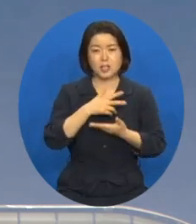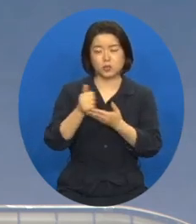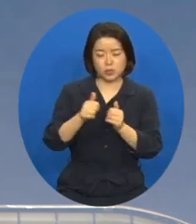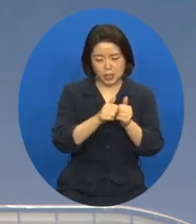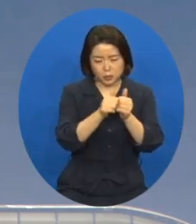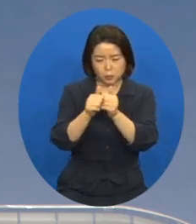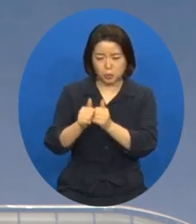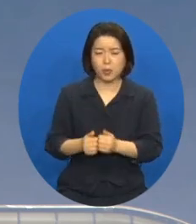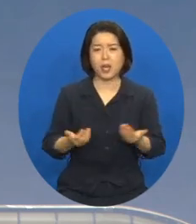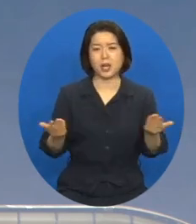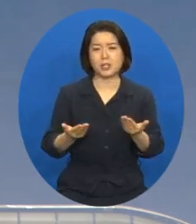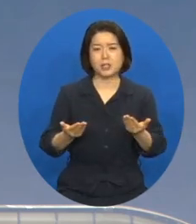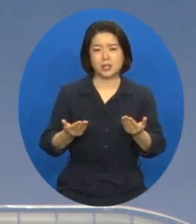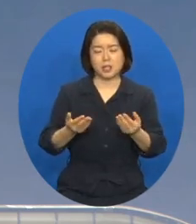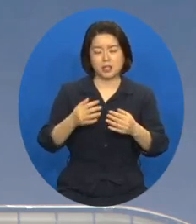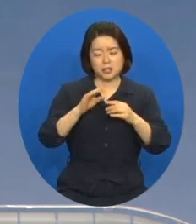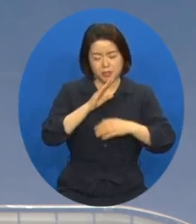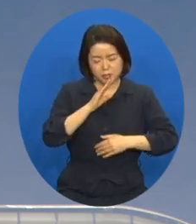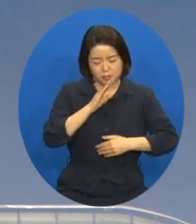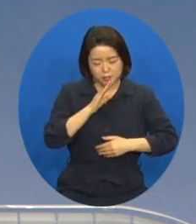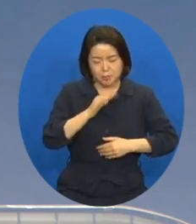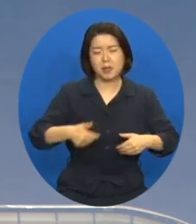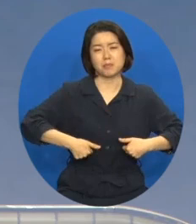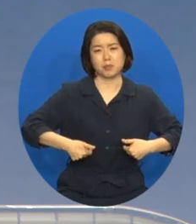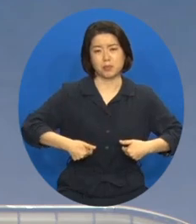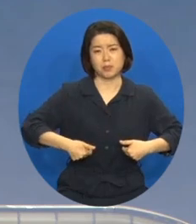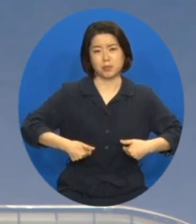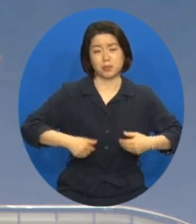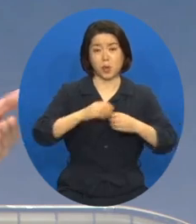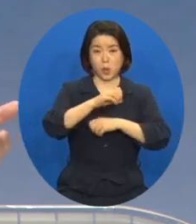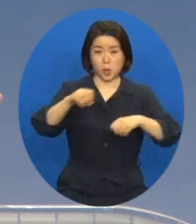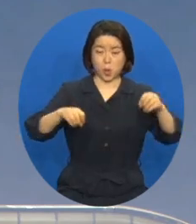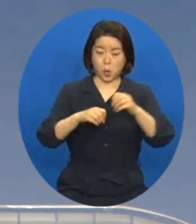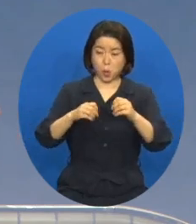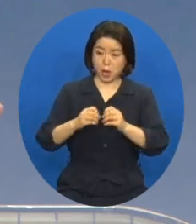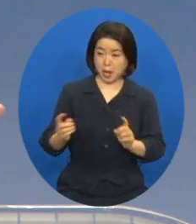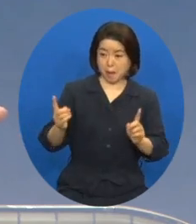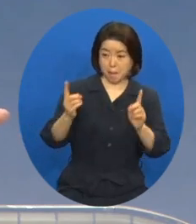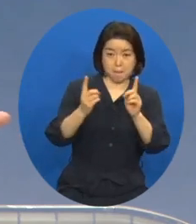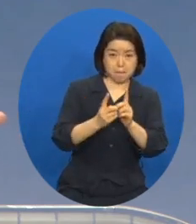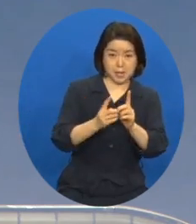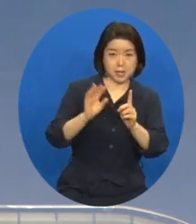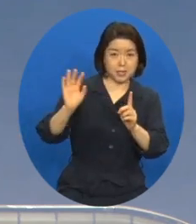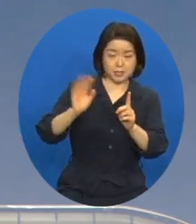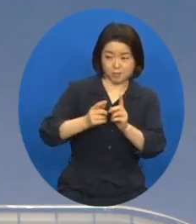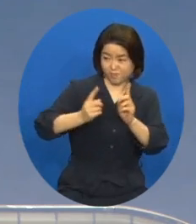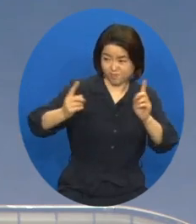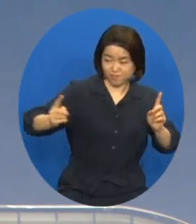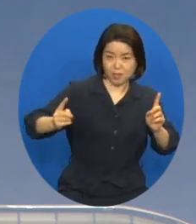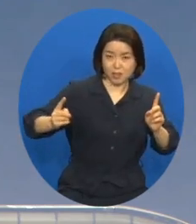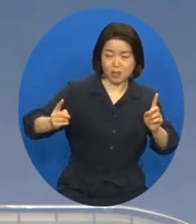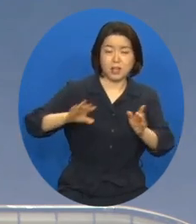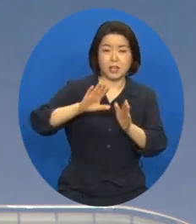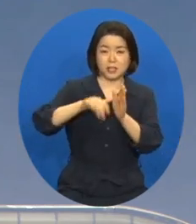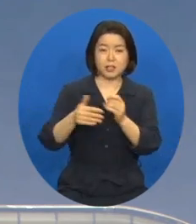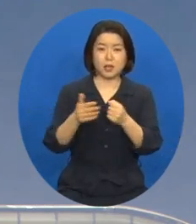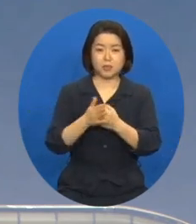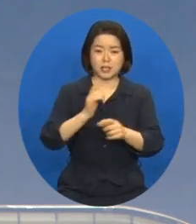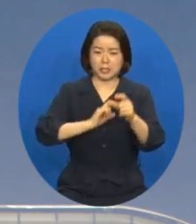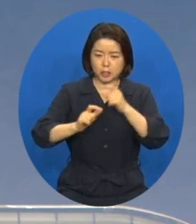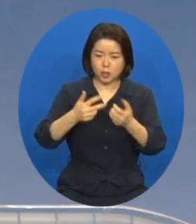일이 어느 때보다도 필요한데 오히려 비대면 시대이기 때문에 더 주님과